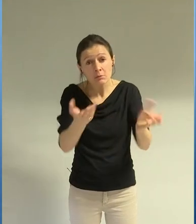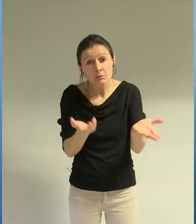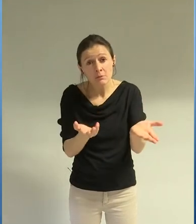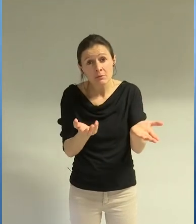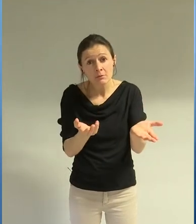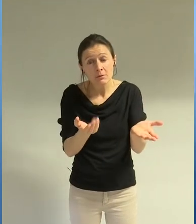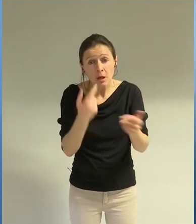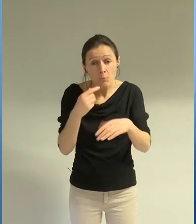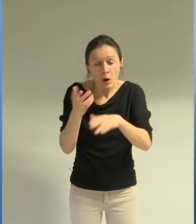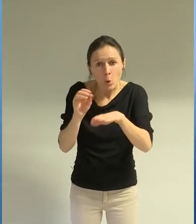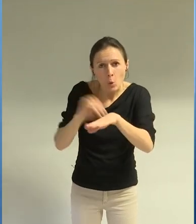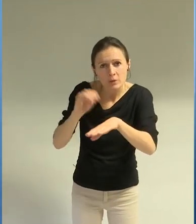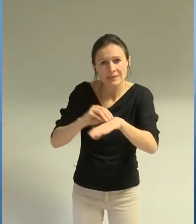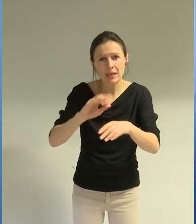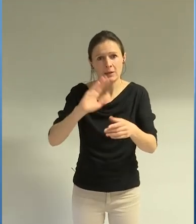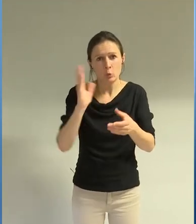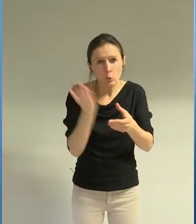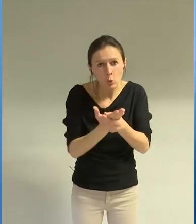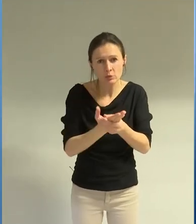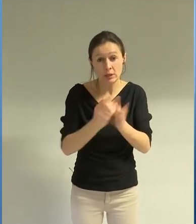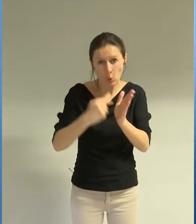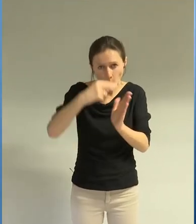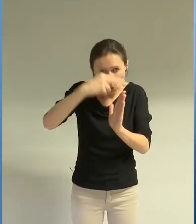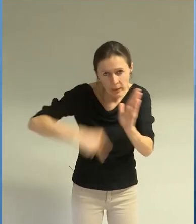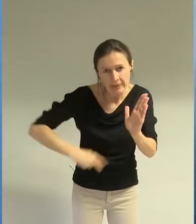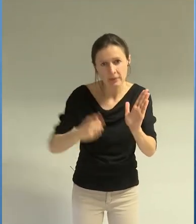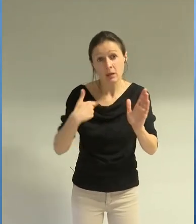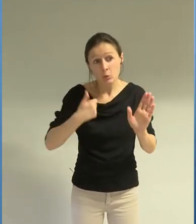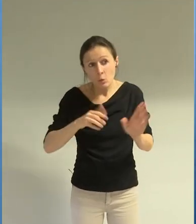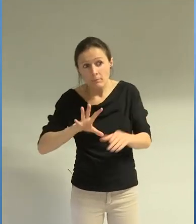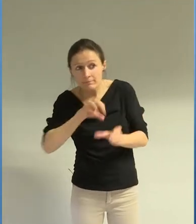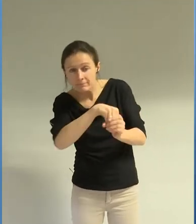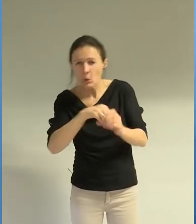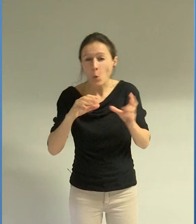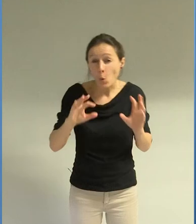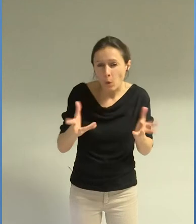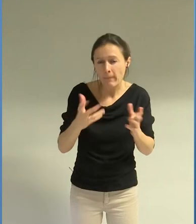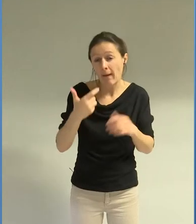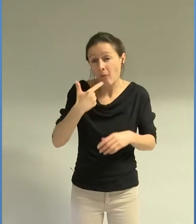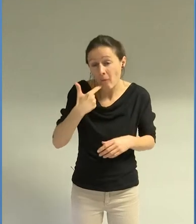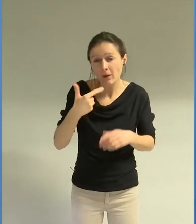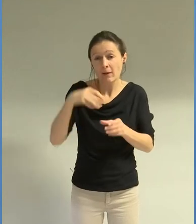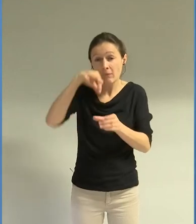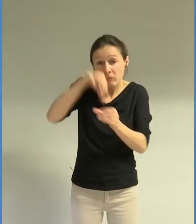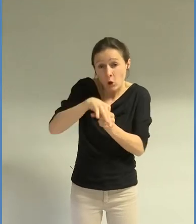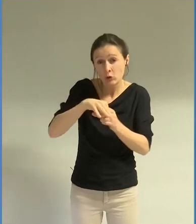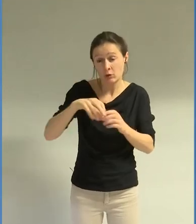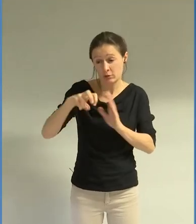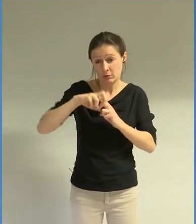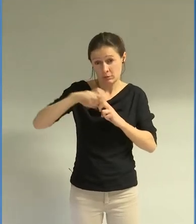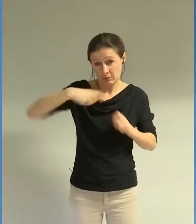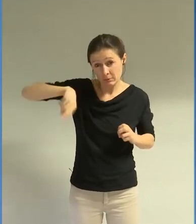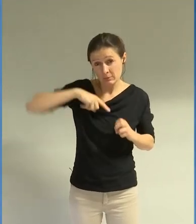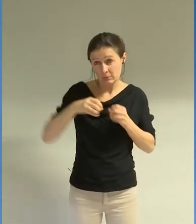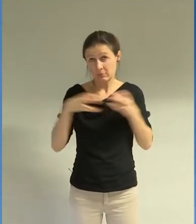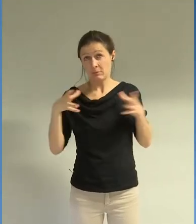invite à relire notre contribution à l' enquête publique il à vous pencher sur les votes des élus grenoblois de la majorité